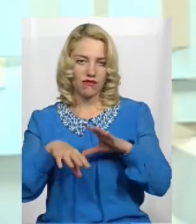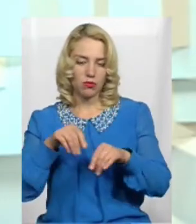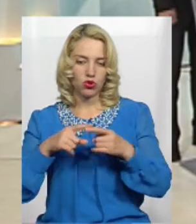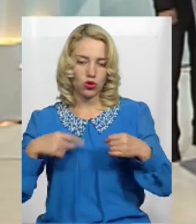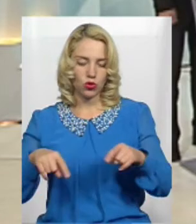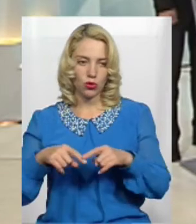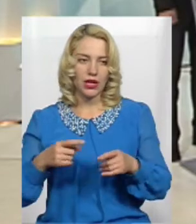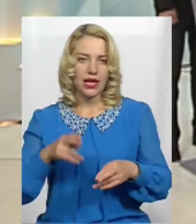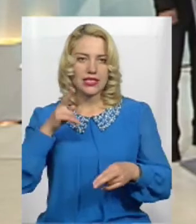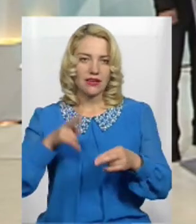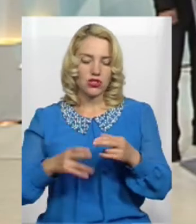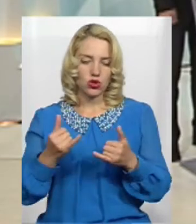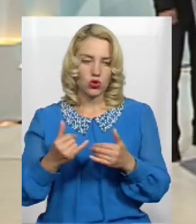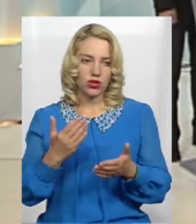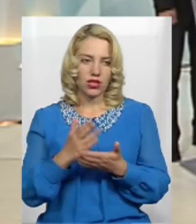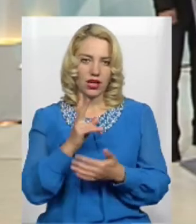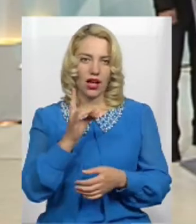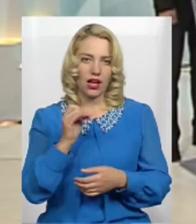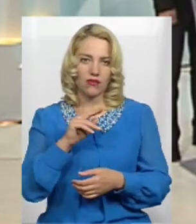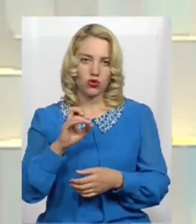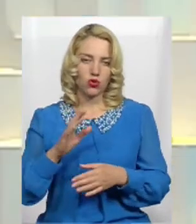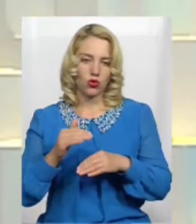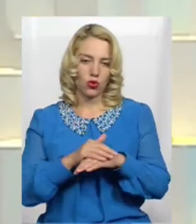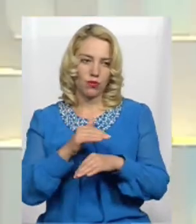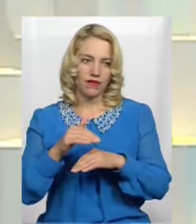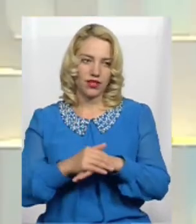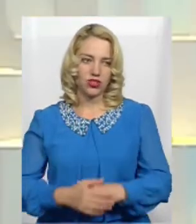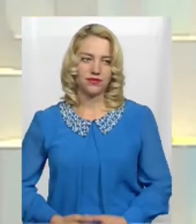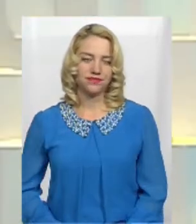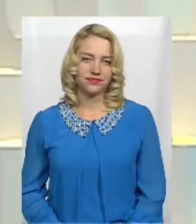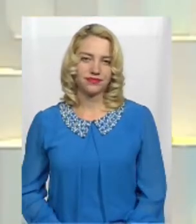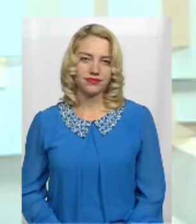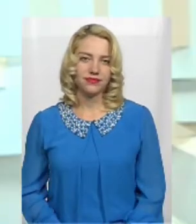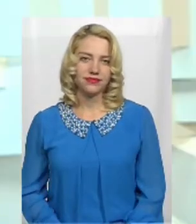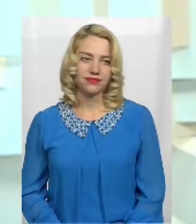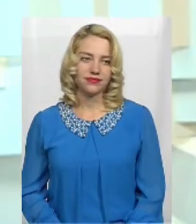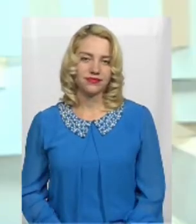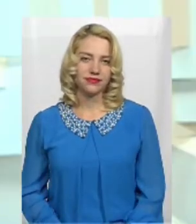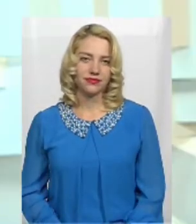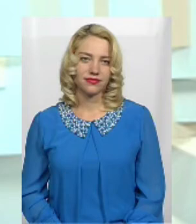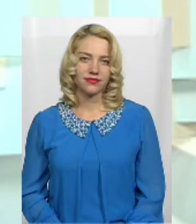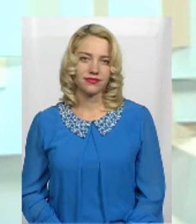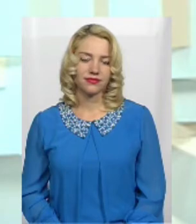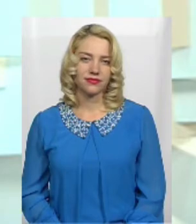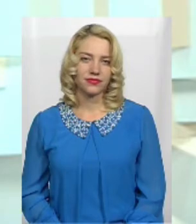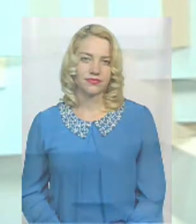за алфавітом і завершальний на сьогодні Юрій Кравчук. Добрий вечір. Доброго вечора. І прошу, коротка візитівка.